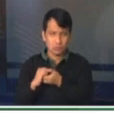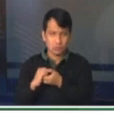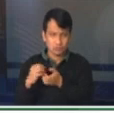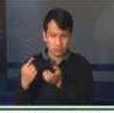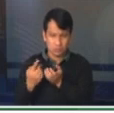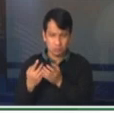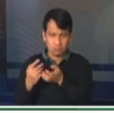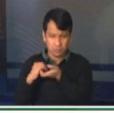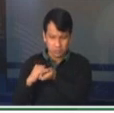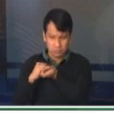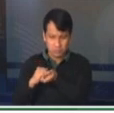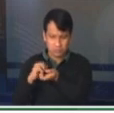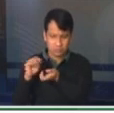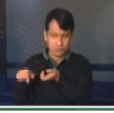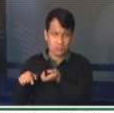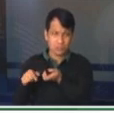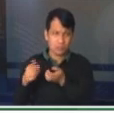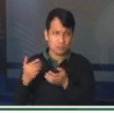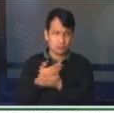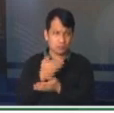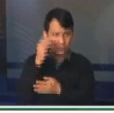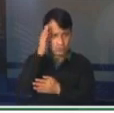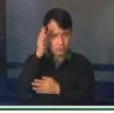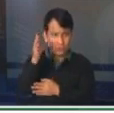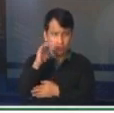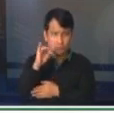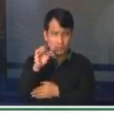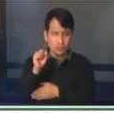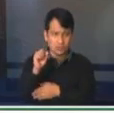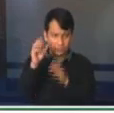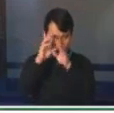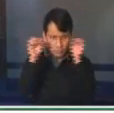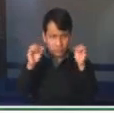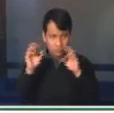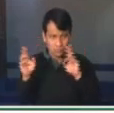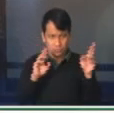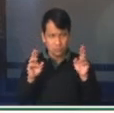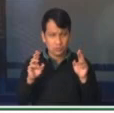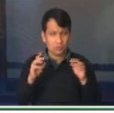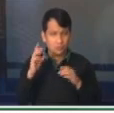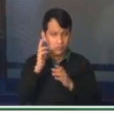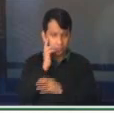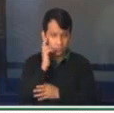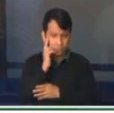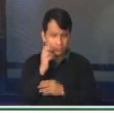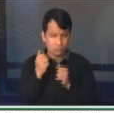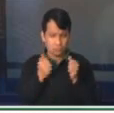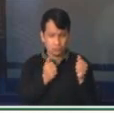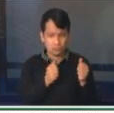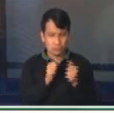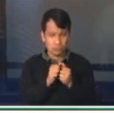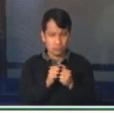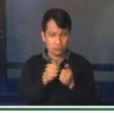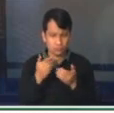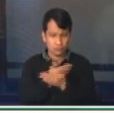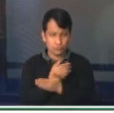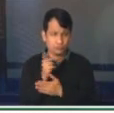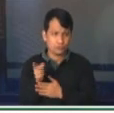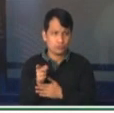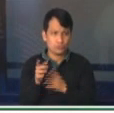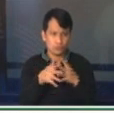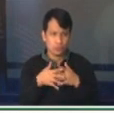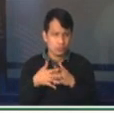dalawang bansa sa ilalim po ng Biden presidency. Nakahanda umano ang pamahalang Duterte na makatrabaho ang bagong administrasyon ng